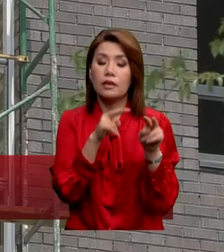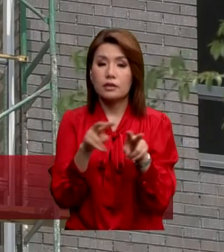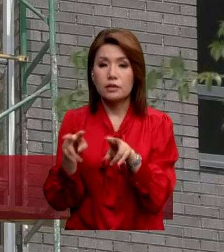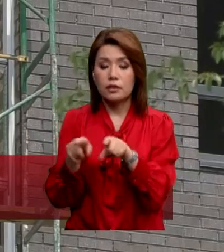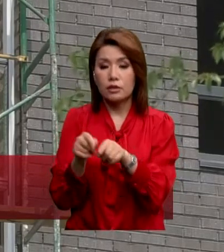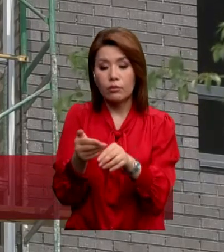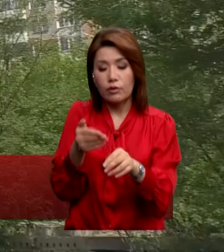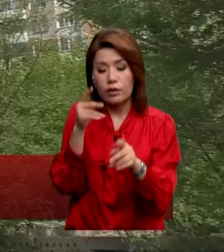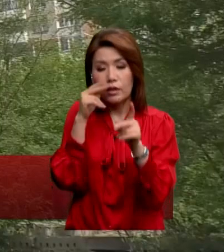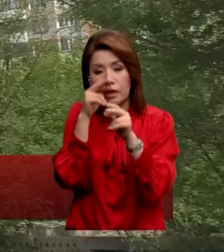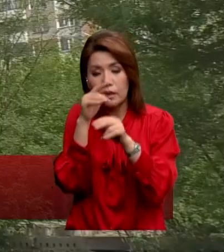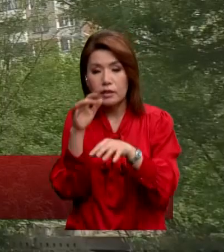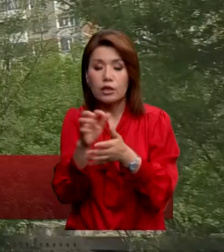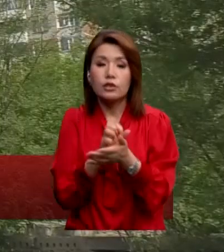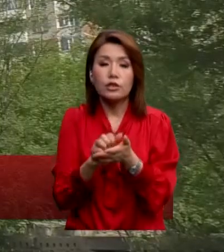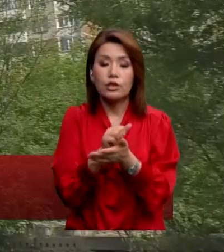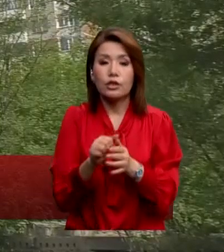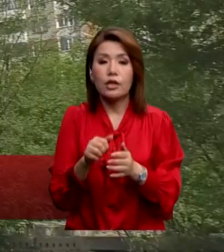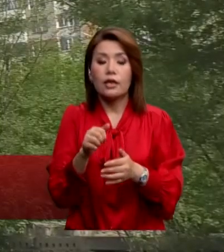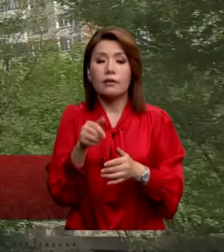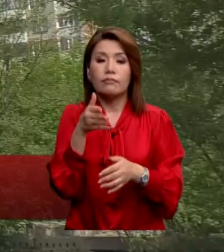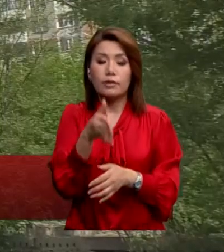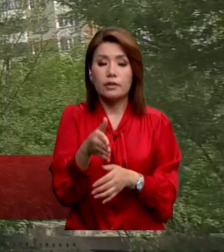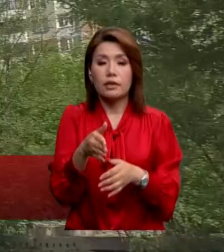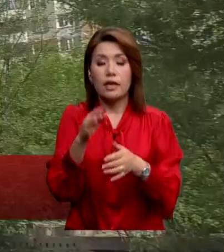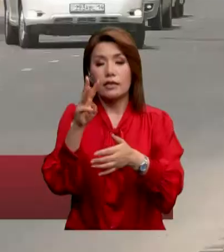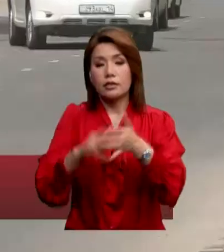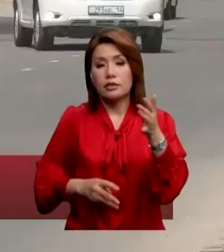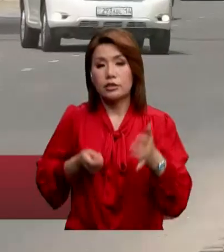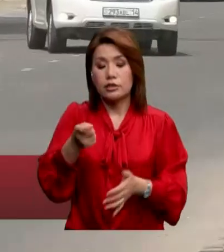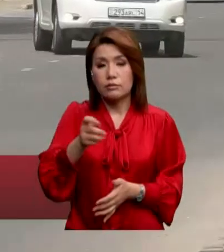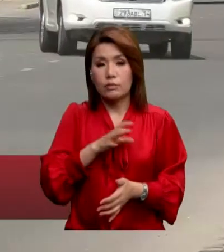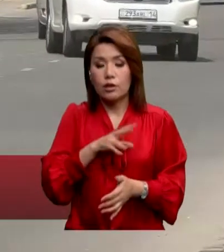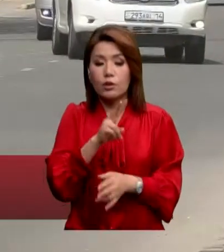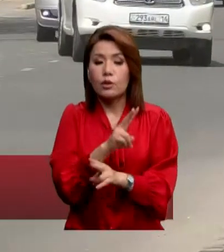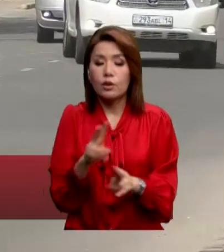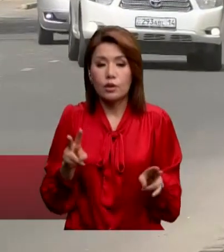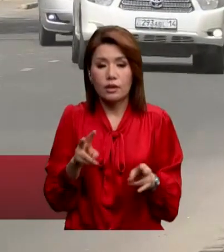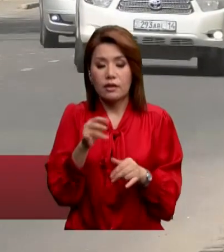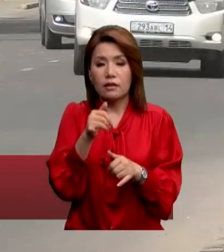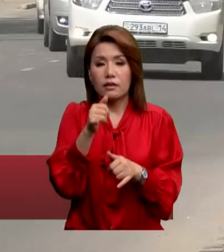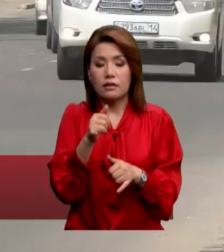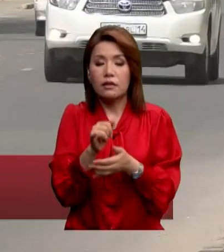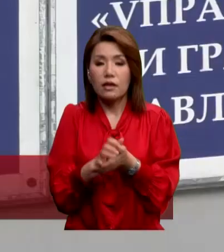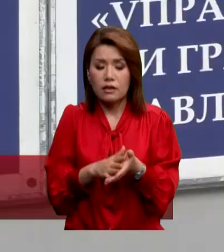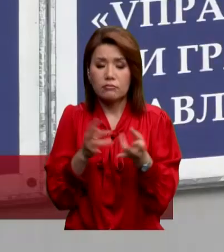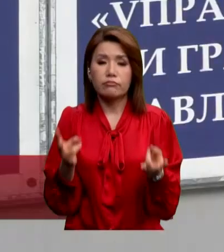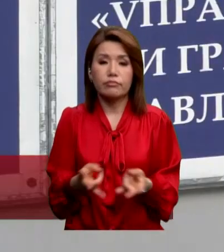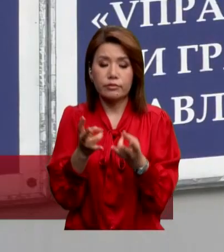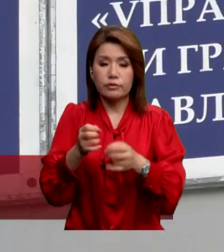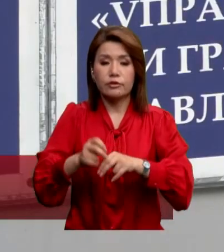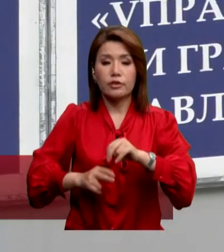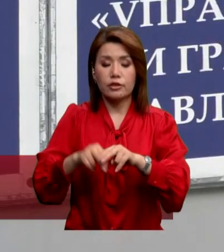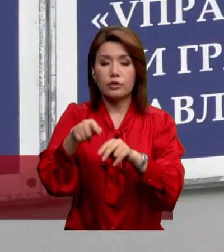бұған дейін кемшіліктерді жою жөнінде әкімшілік шара қолданып айыппұл да салған. Оған түктері де қисаятын түрлері жоқ. Қазір де бұл